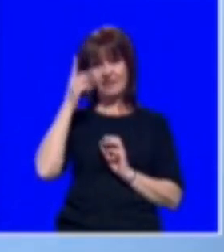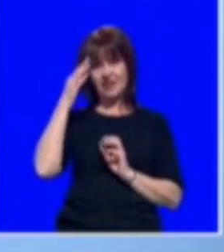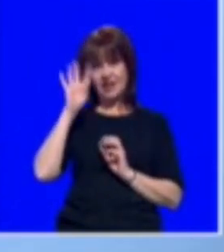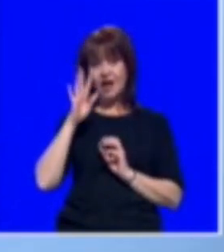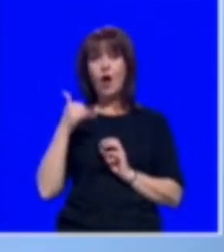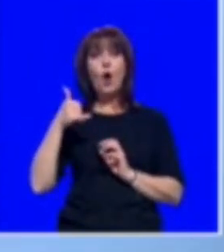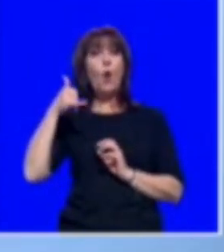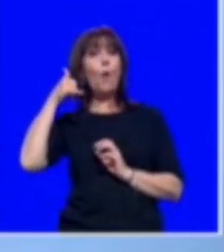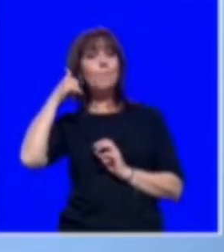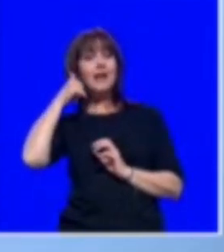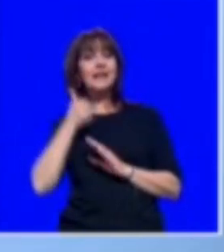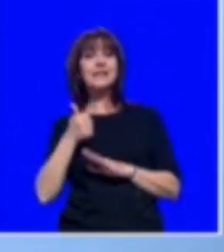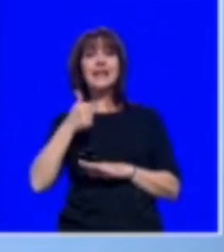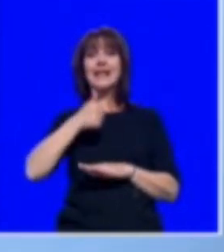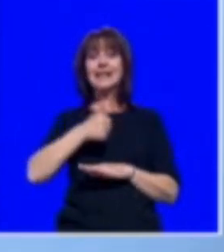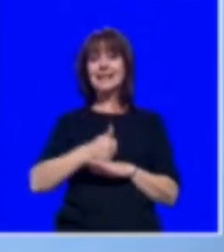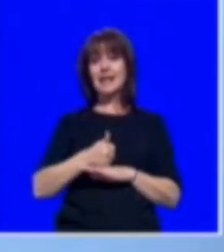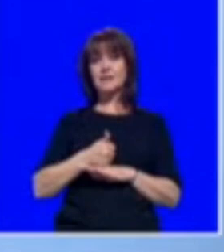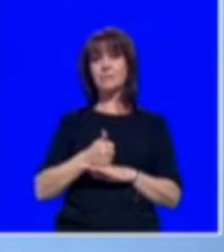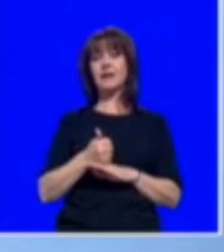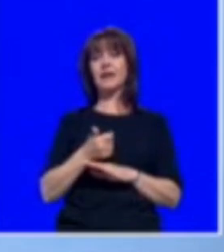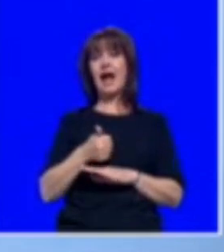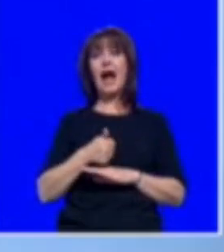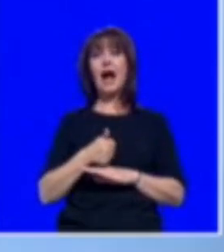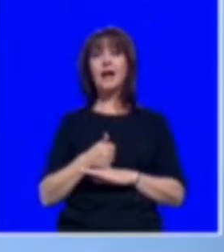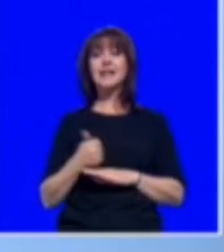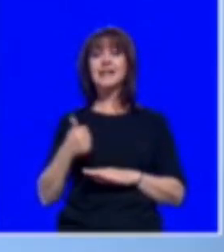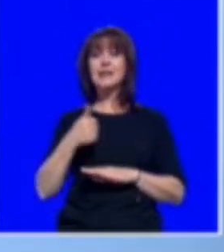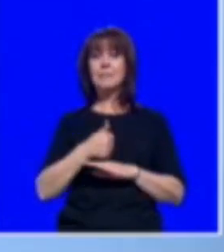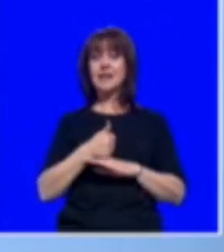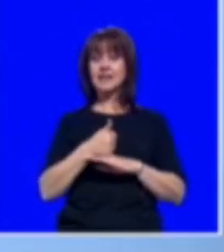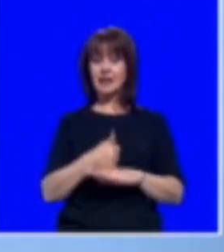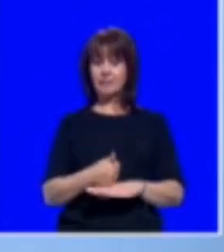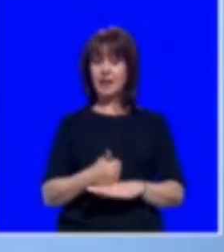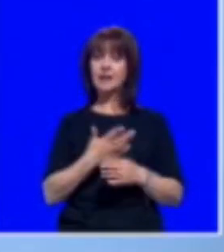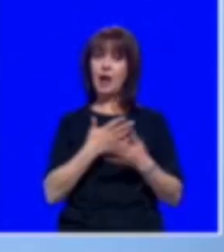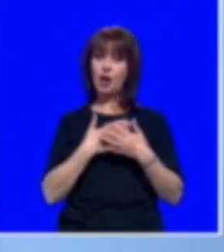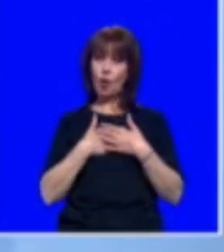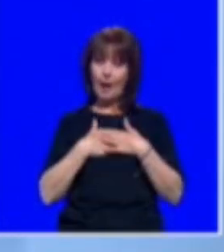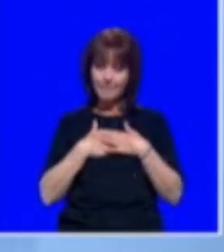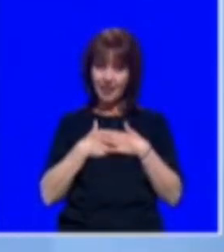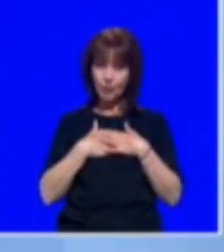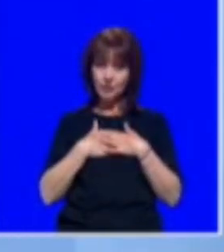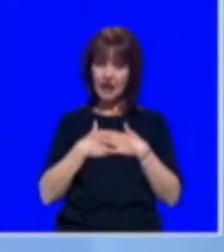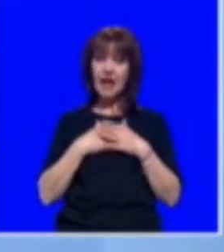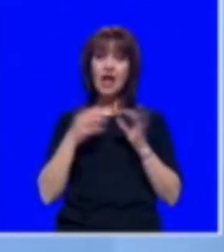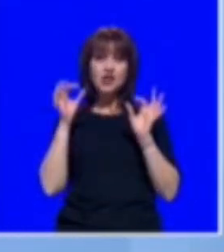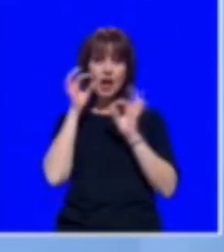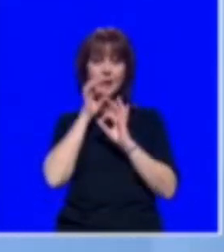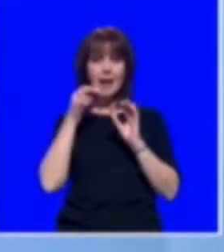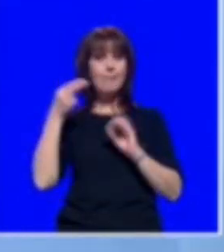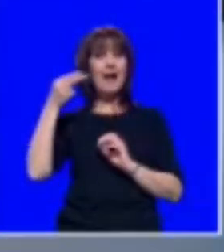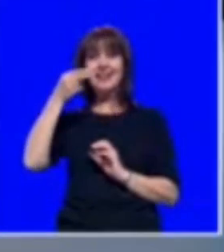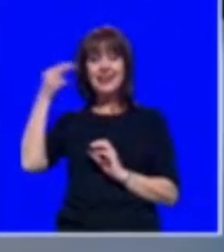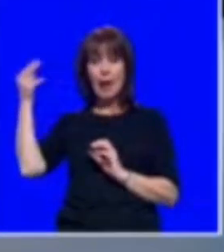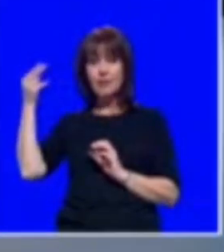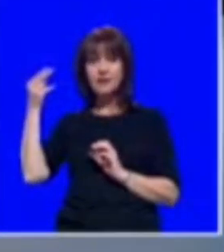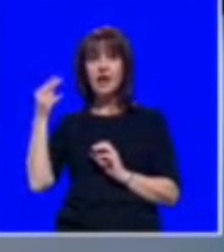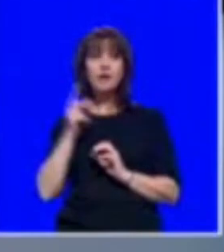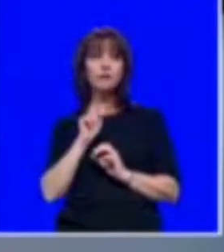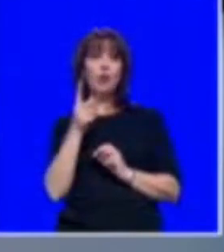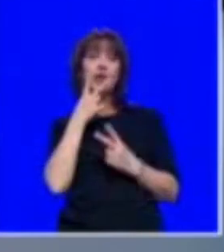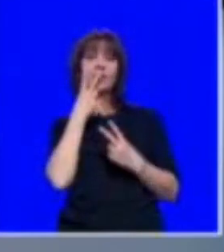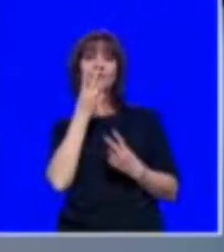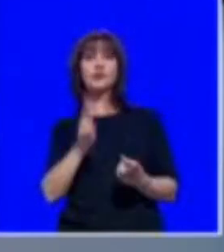заместник кмета по финанси. Той благодари за това, че алармирам, че няма такава точка в дневния ред, но всъщност не видях нещо да се